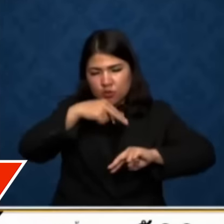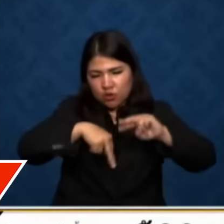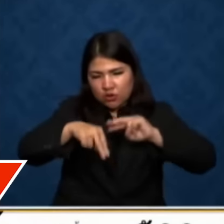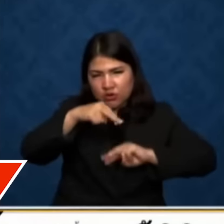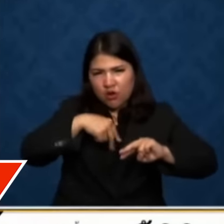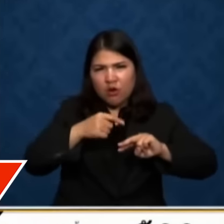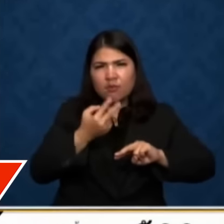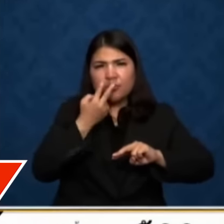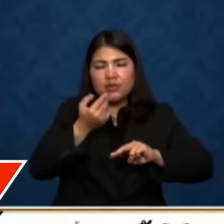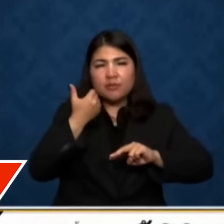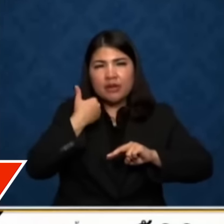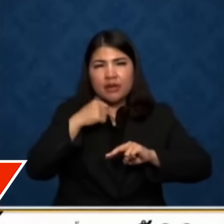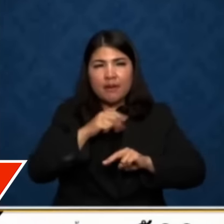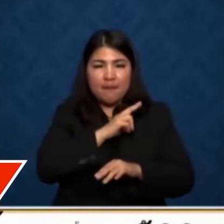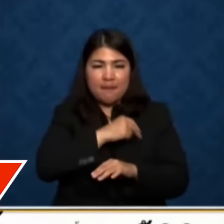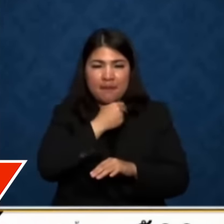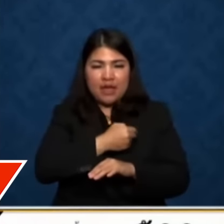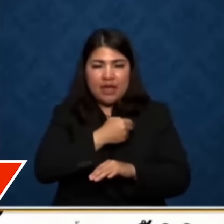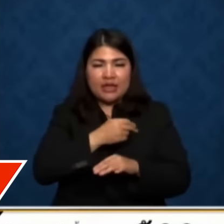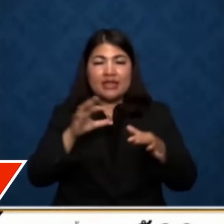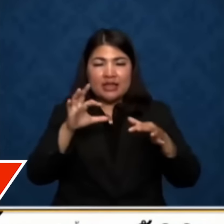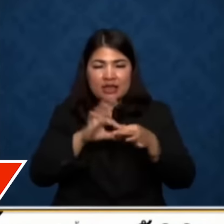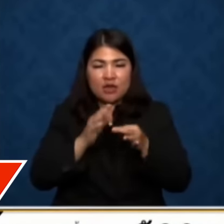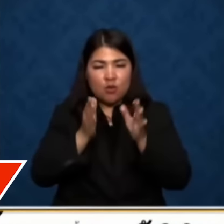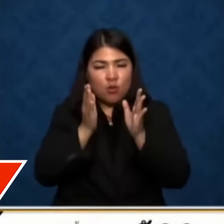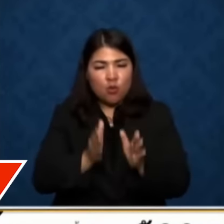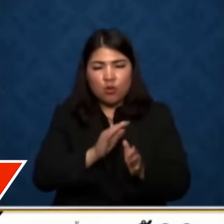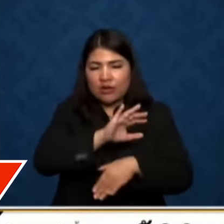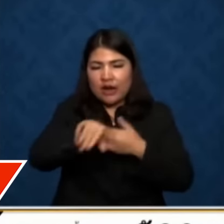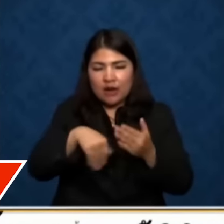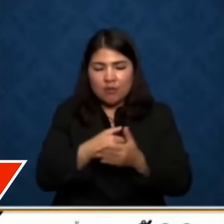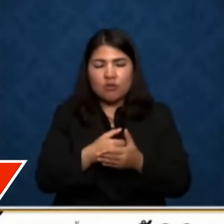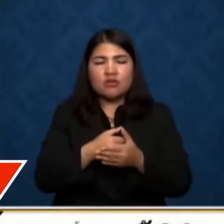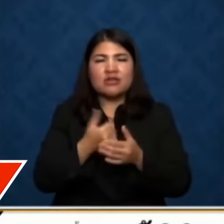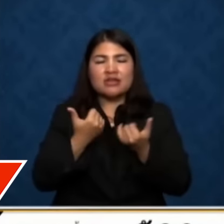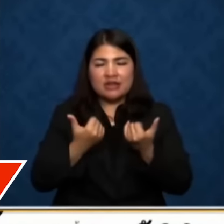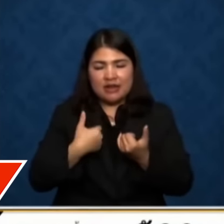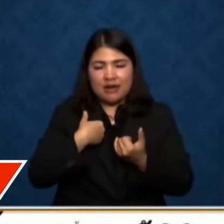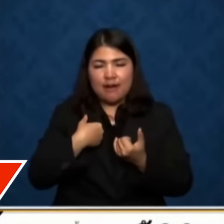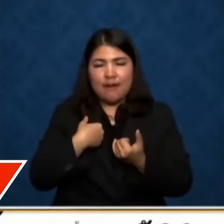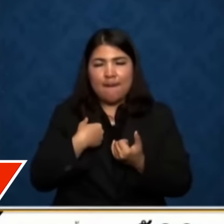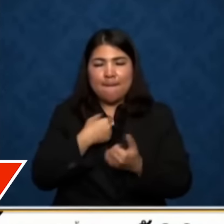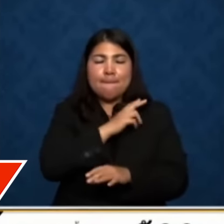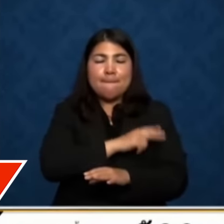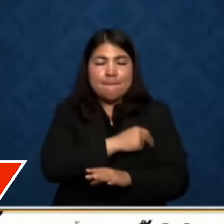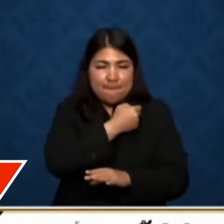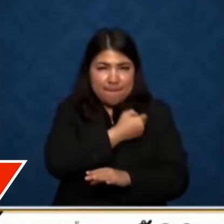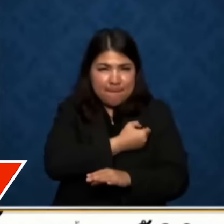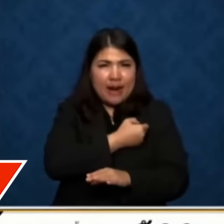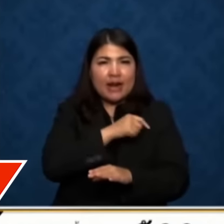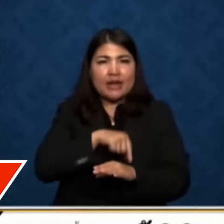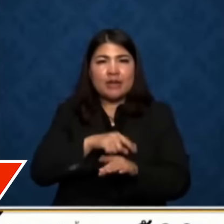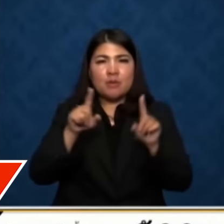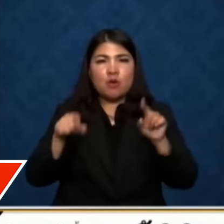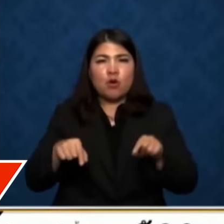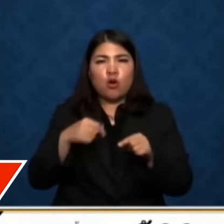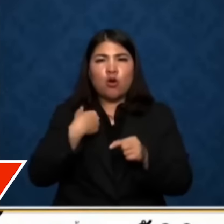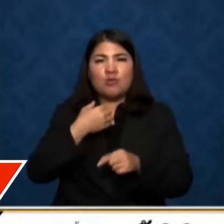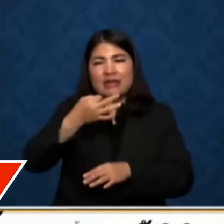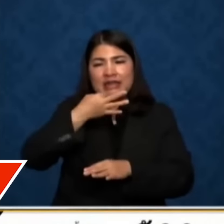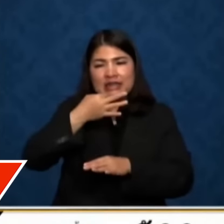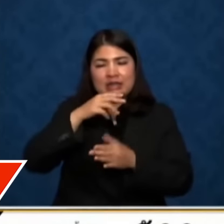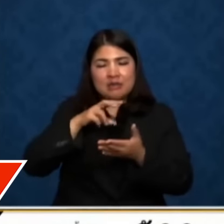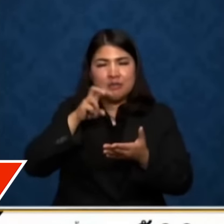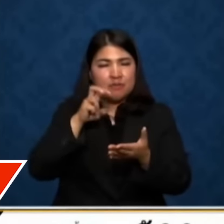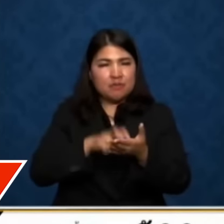จสอบไหมครับว่าแพทย์ที่มีส่วนเกี่ยวข้องทุกคนได้ประกอบวิชาชีพวิชากรรมตามมาตรฐานแล้วซึ่งตรงนี้มี2ส่ว